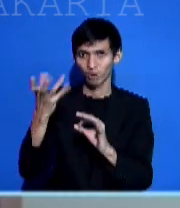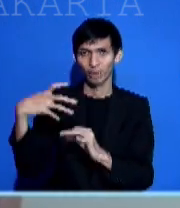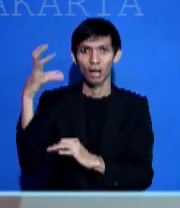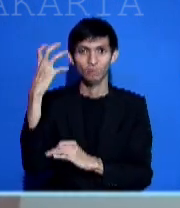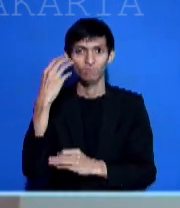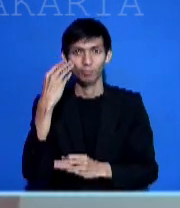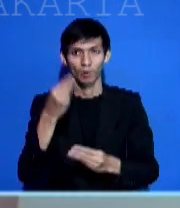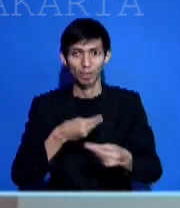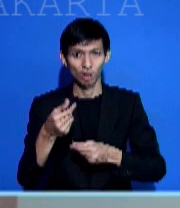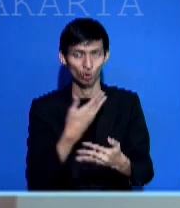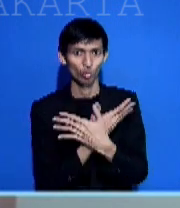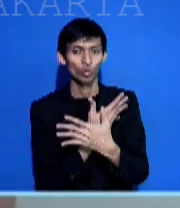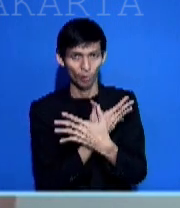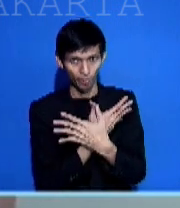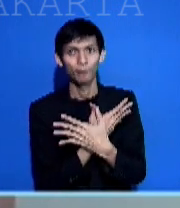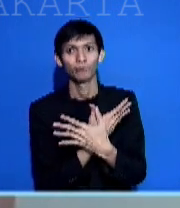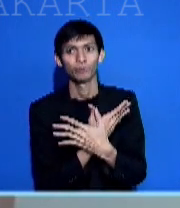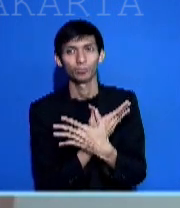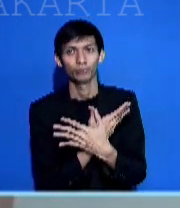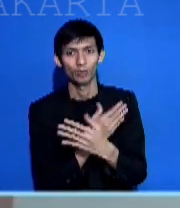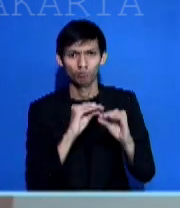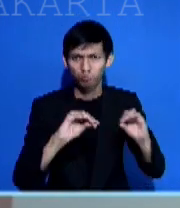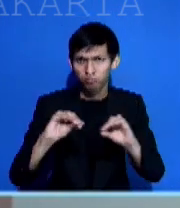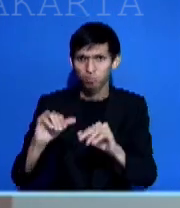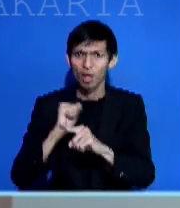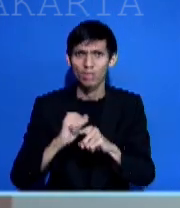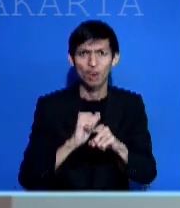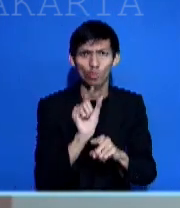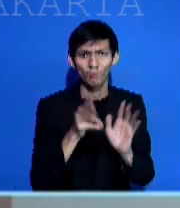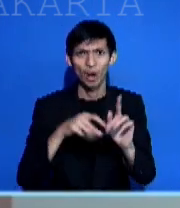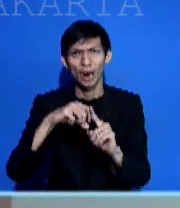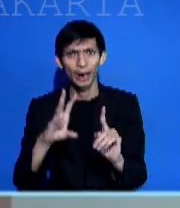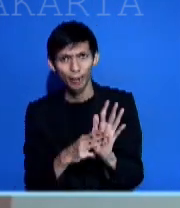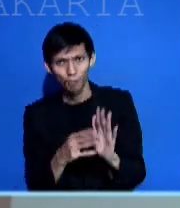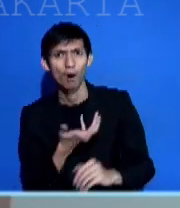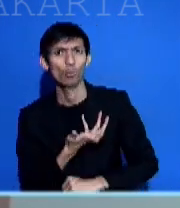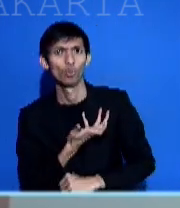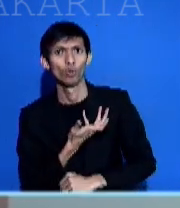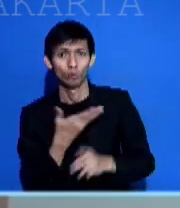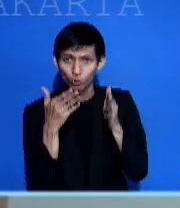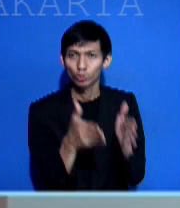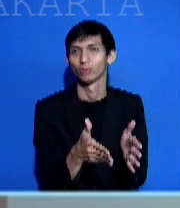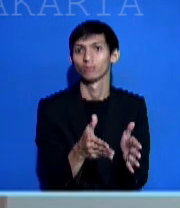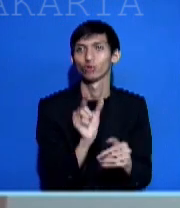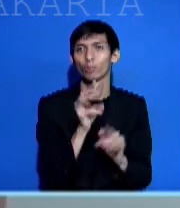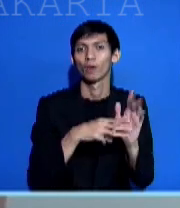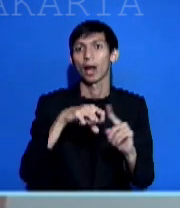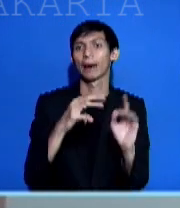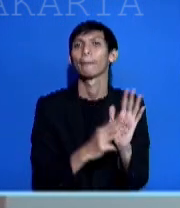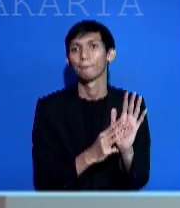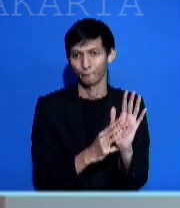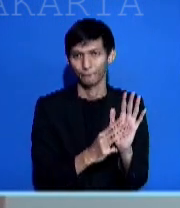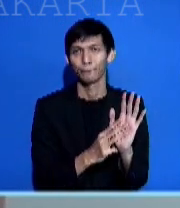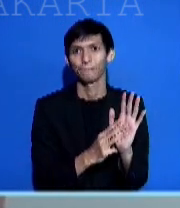Gunung Kidul adalah untuk memberi pelatihan kepada UMKM, khususnya UMKM yang